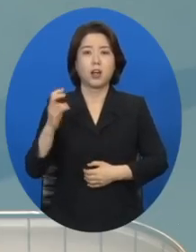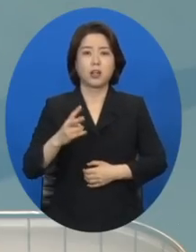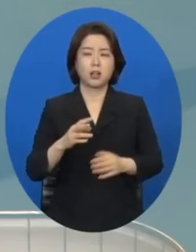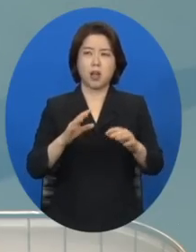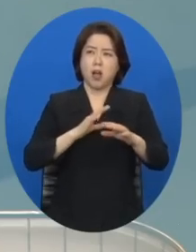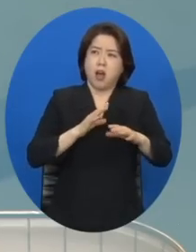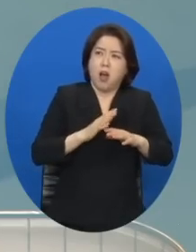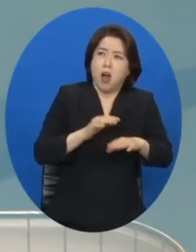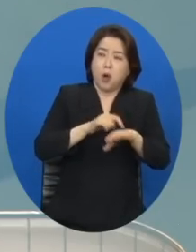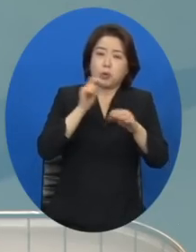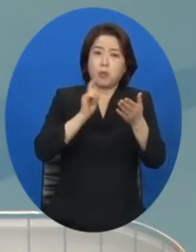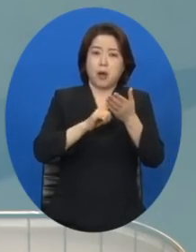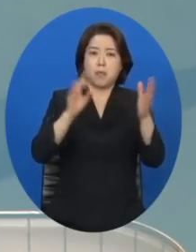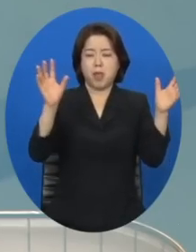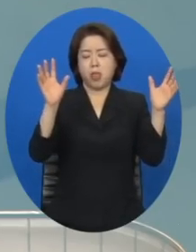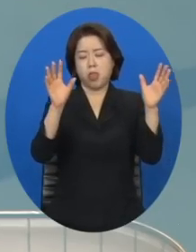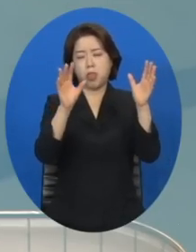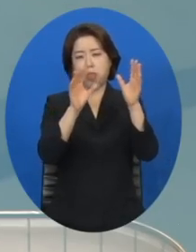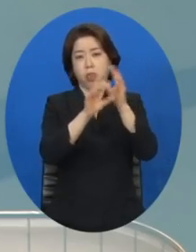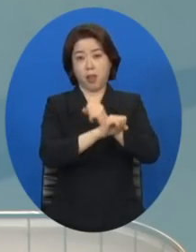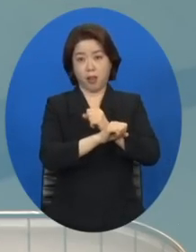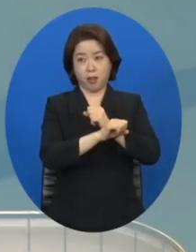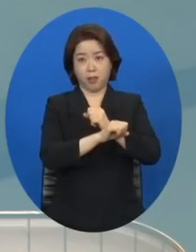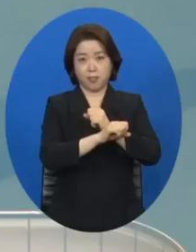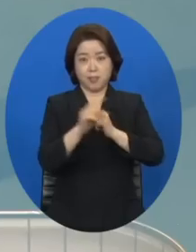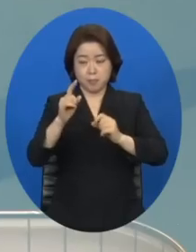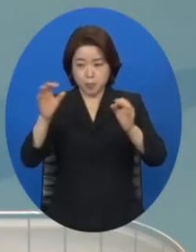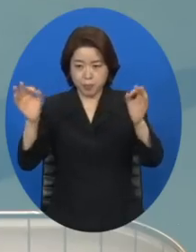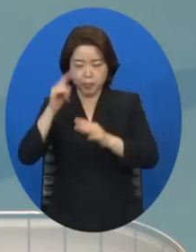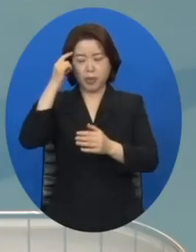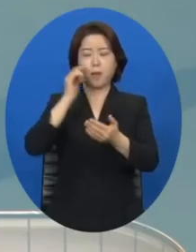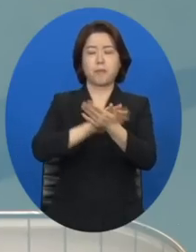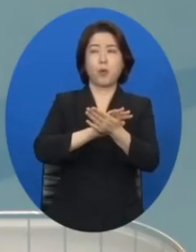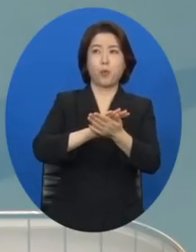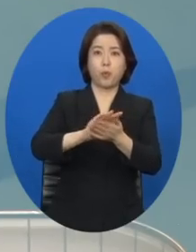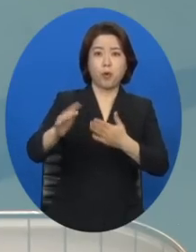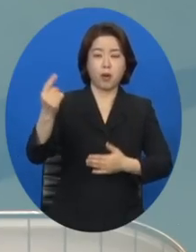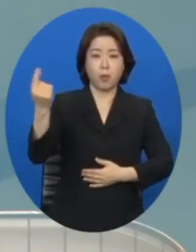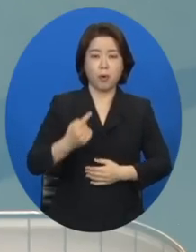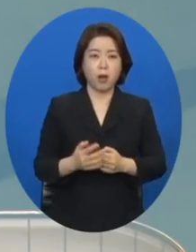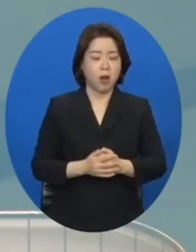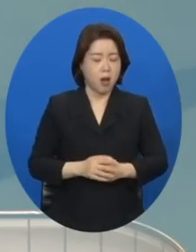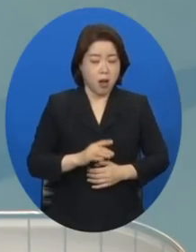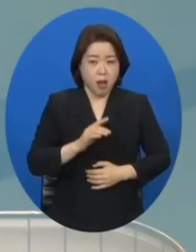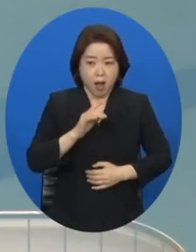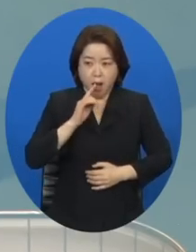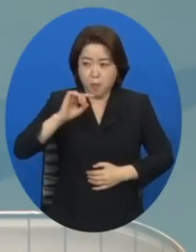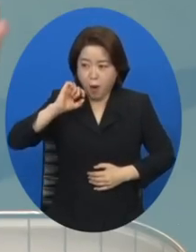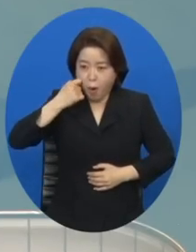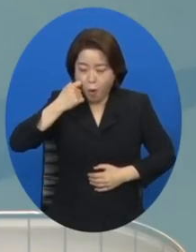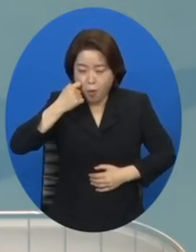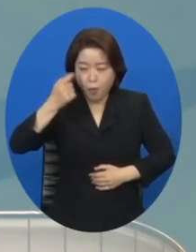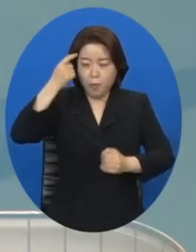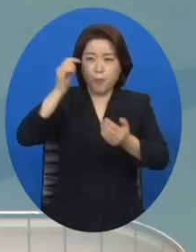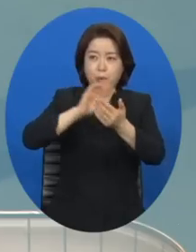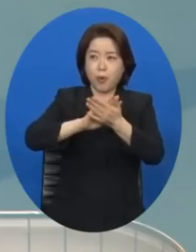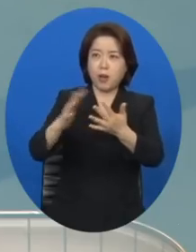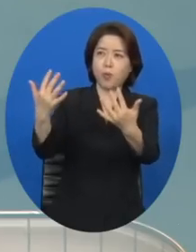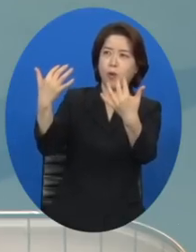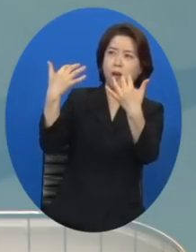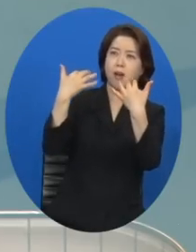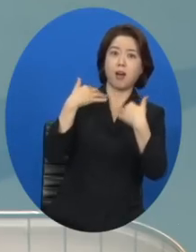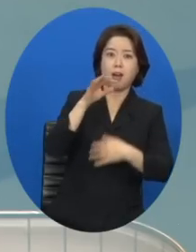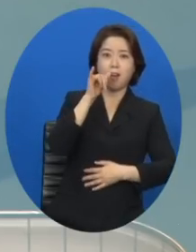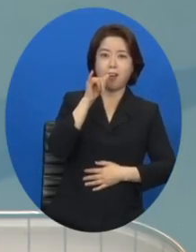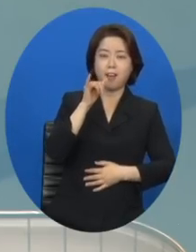두려웠던 마음이 싹 사라지면서 한순간에 평안이 정말 말로 형언할 수 없는 평양이 평안함이 확